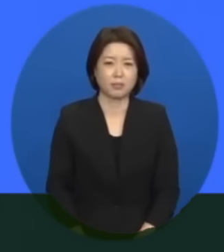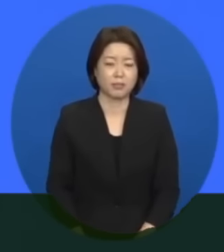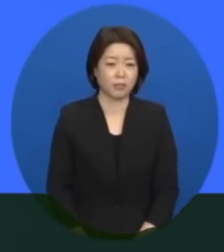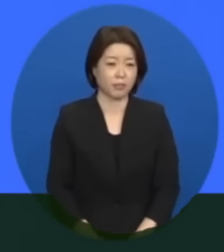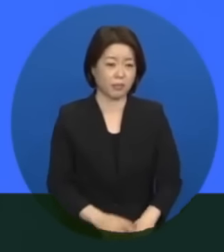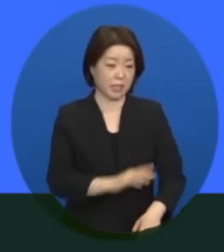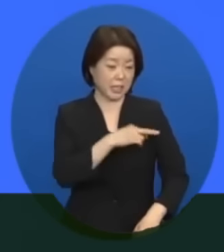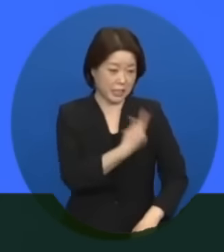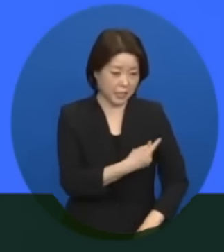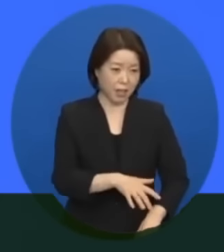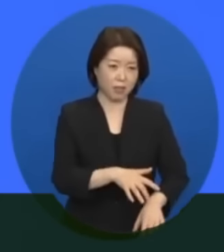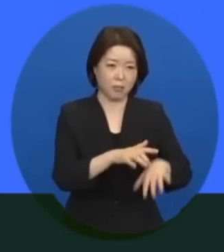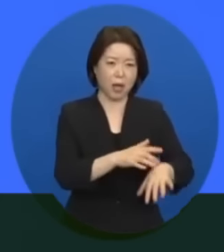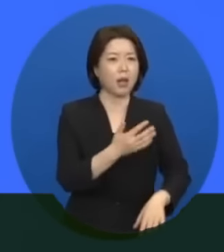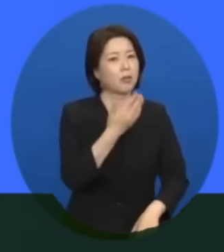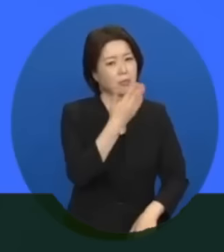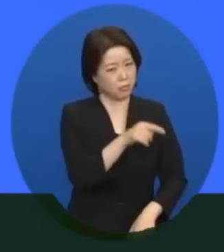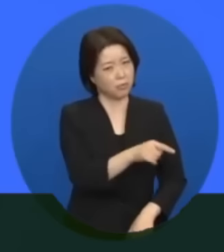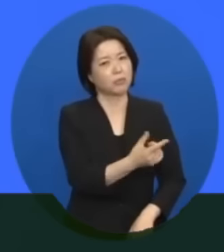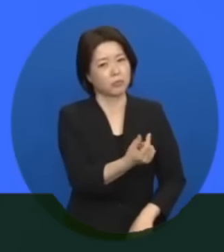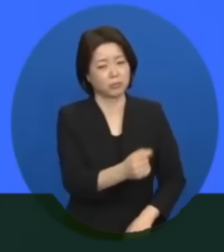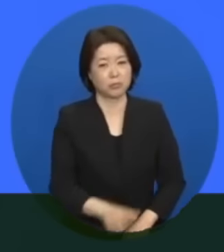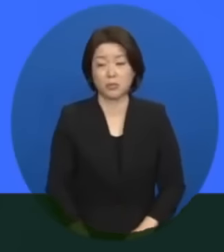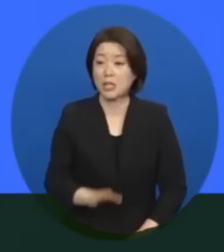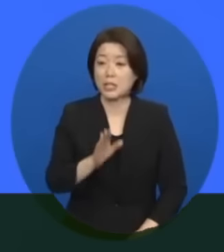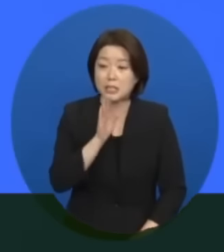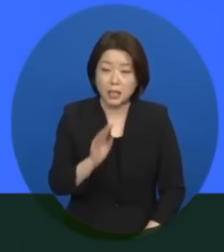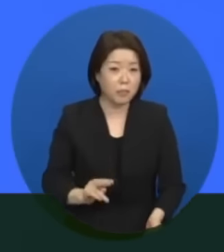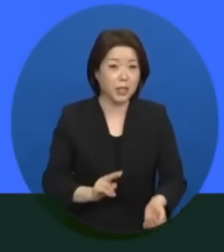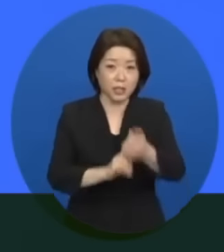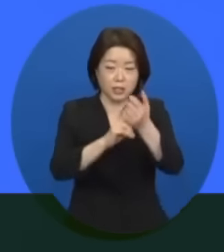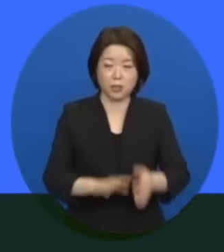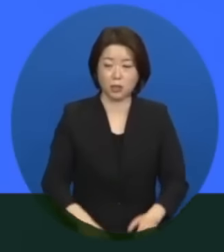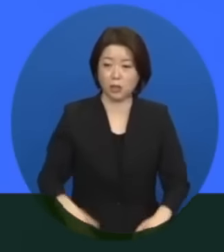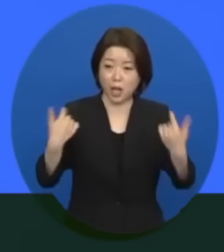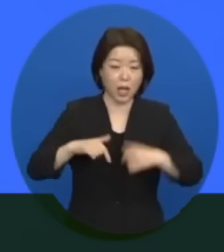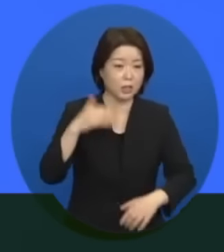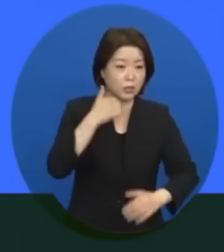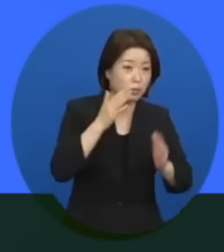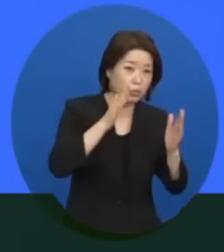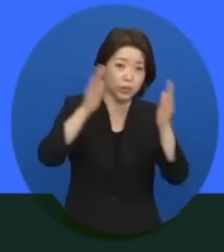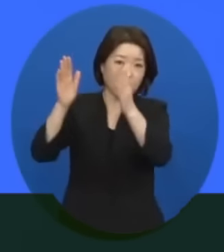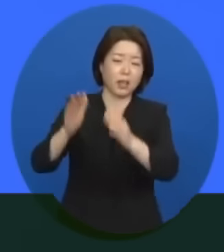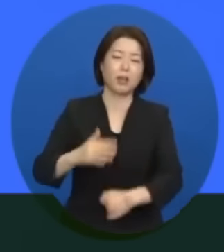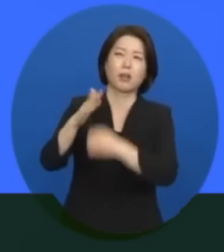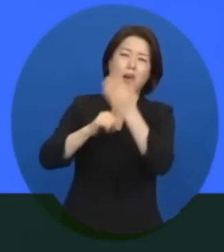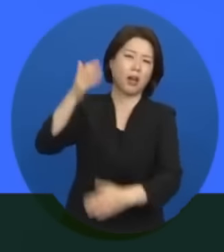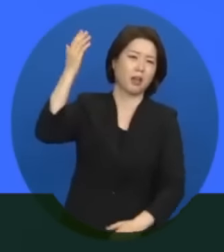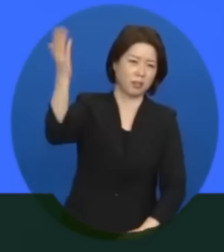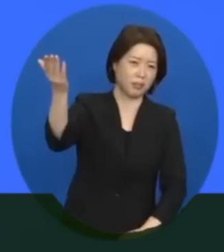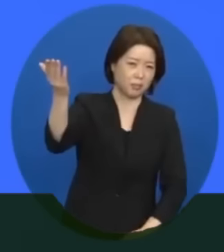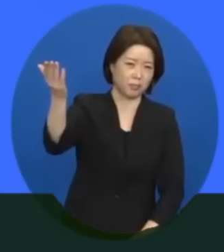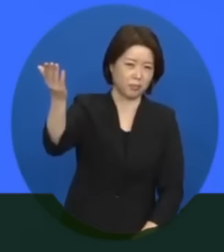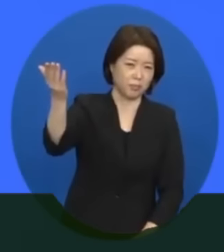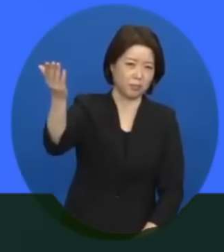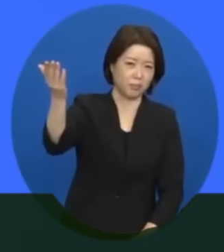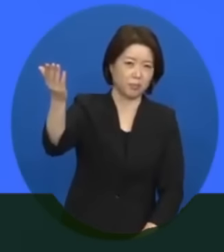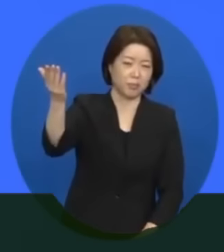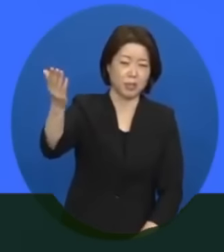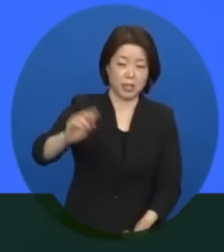가능성이 높습니다 참된 기적은 항상 누구를 가르치냐 하나님을 가르키게 돼 있어요 이런